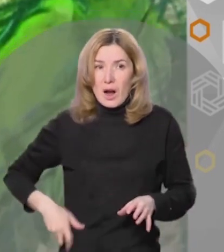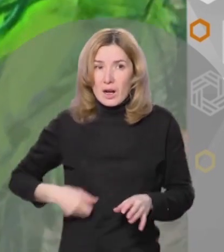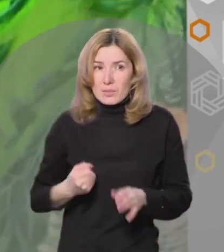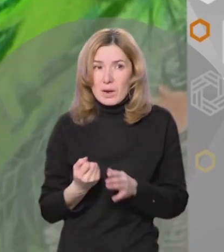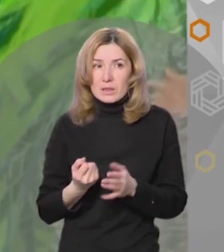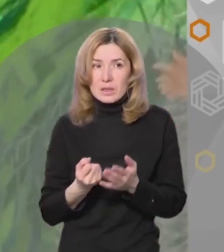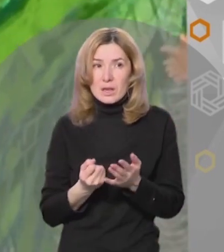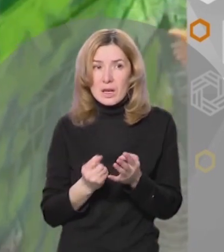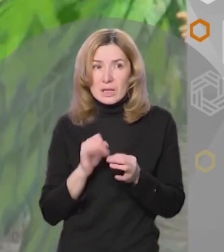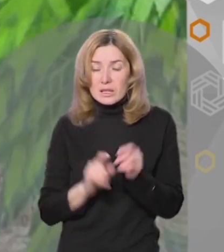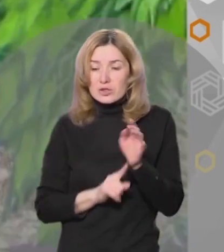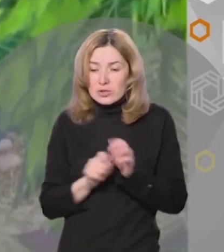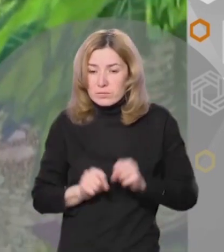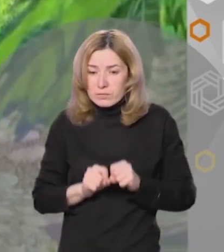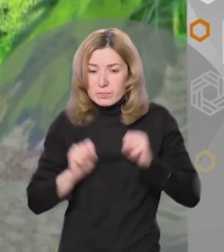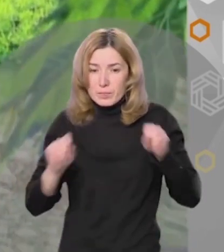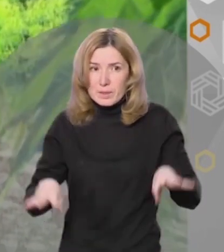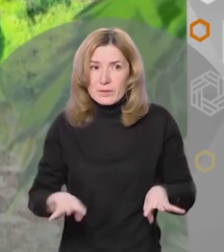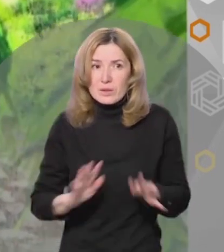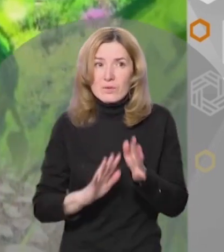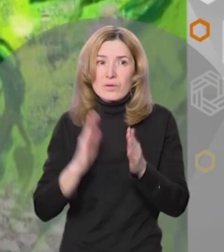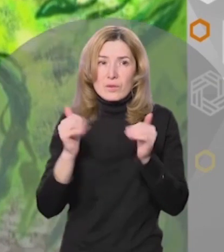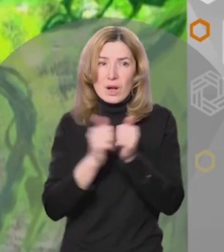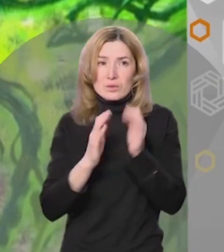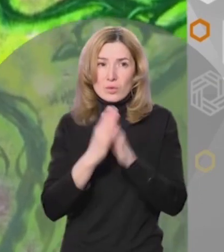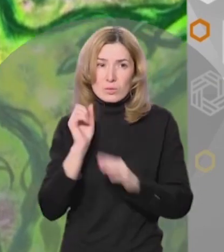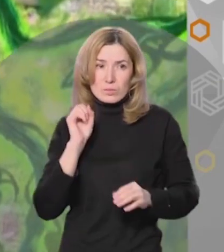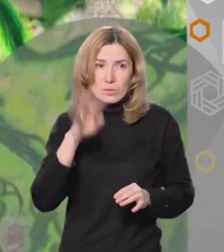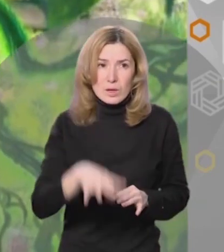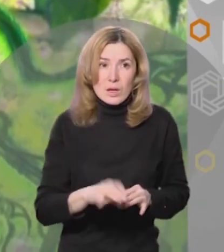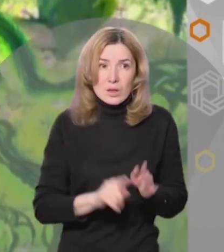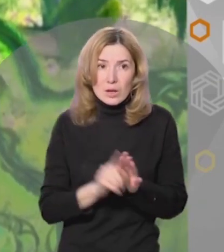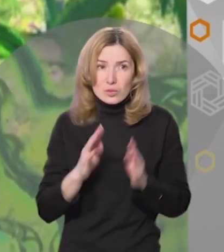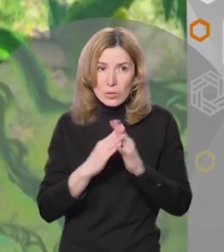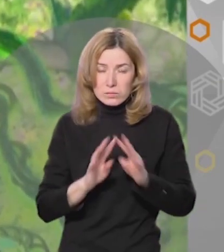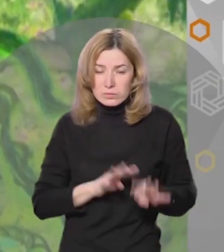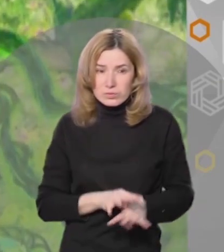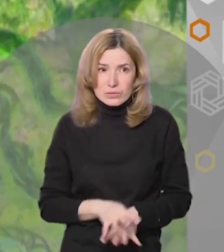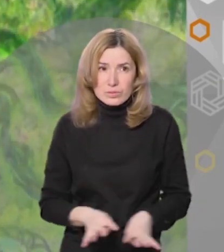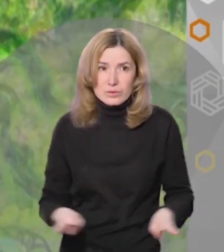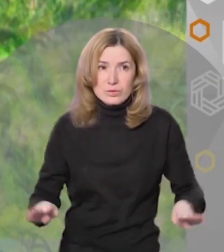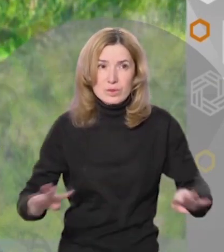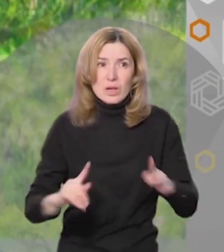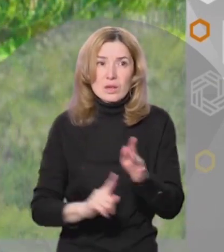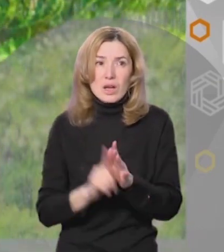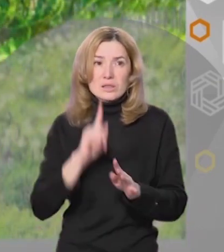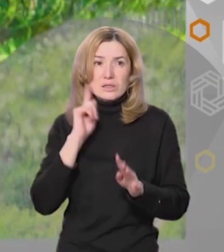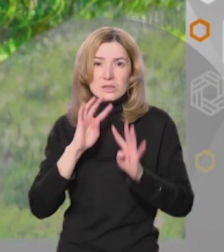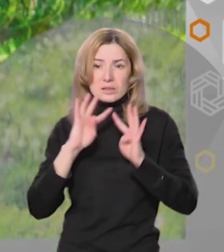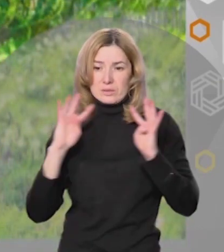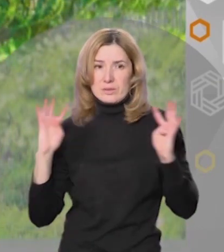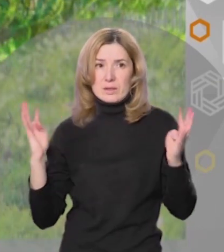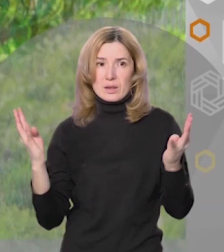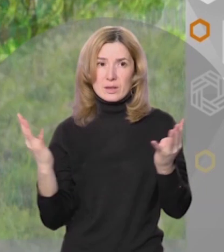кармана кончик вьюнка и бросила его в сторону дома. Вьюнок быстро дополз до стены и начал